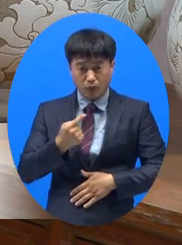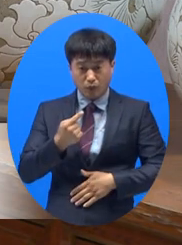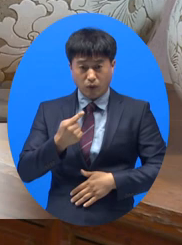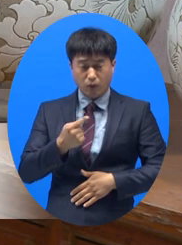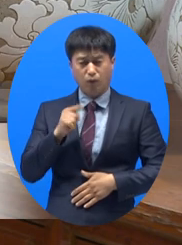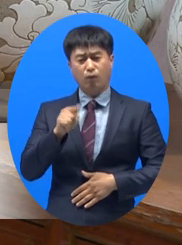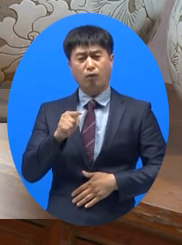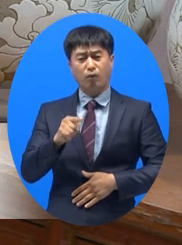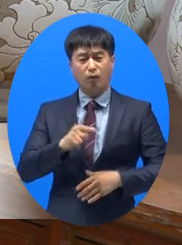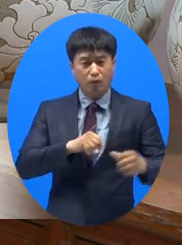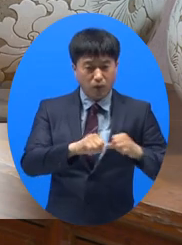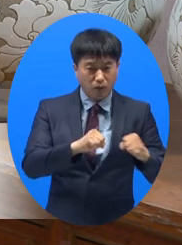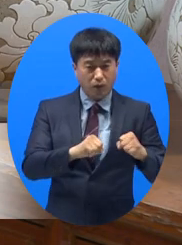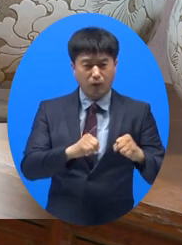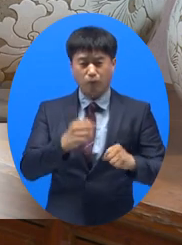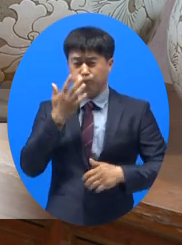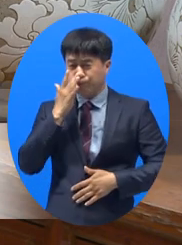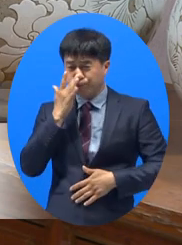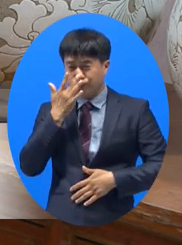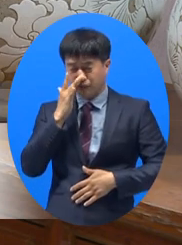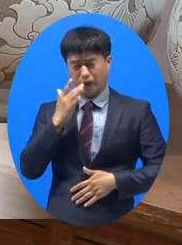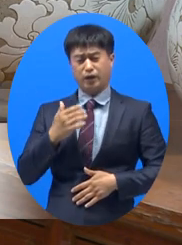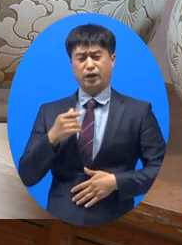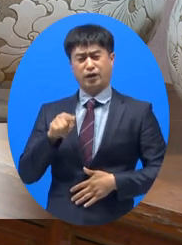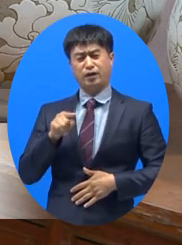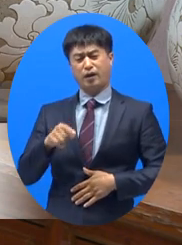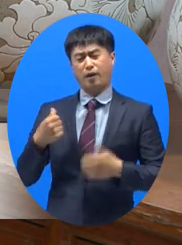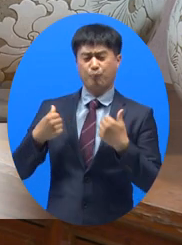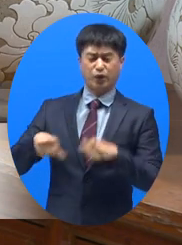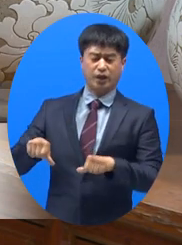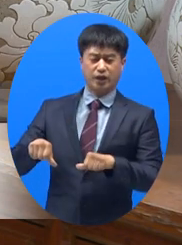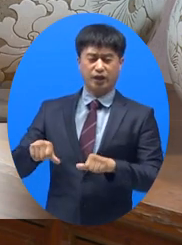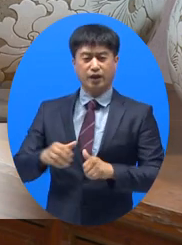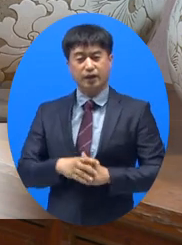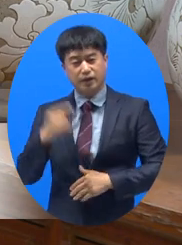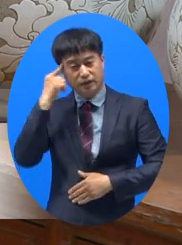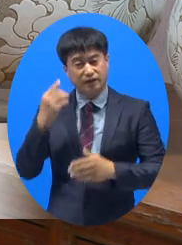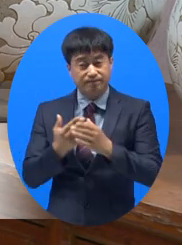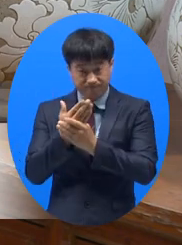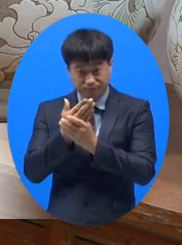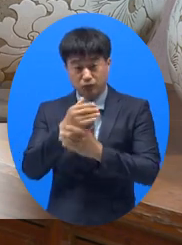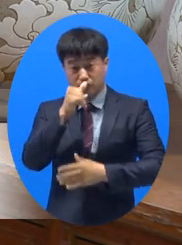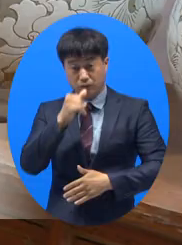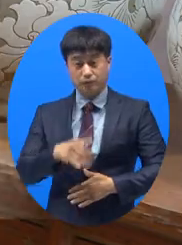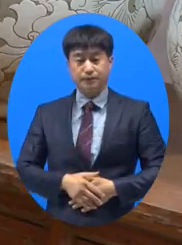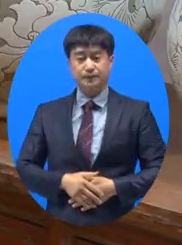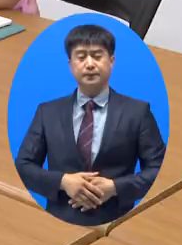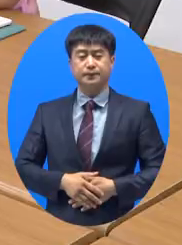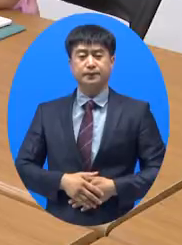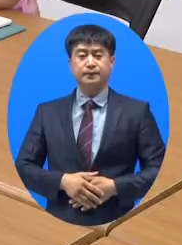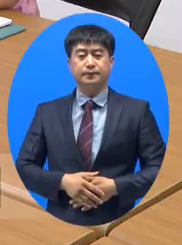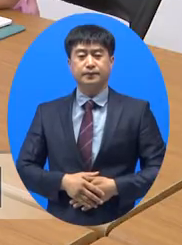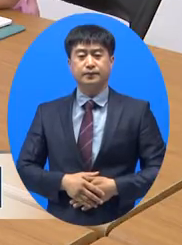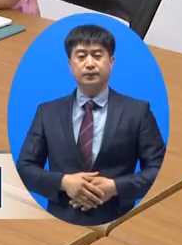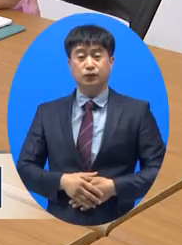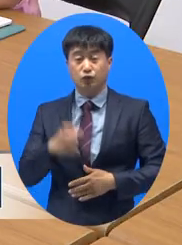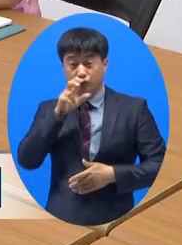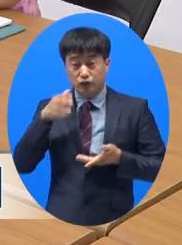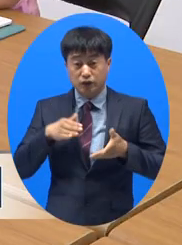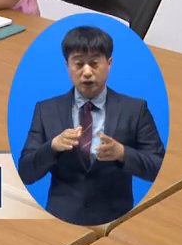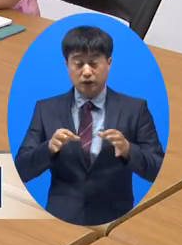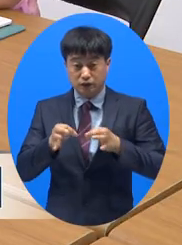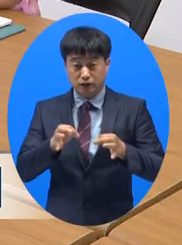그것을 또 하려고 하면은 알지도 못하는 거 이렇게 보면 에이 안 해. 이렇게 하는 생각들이 많거든요. 골목